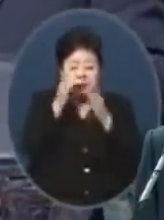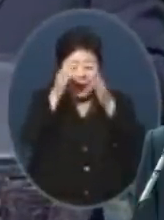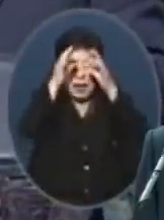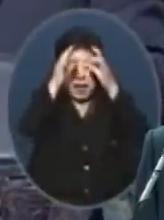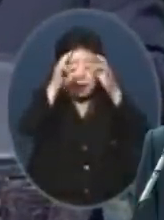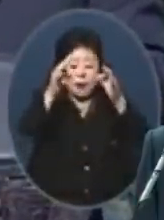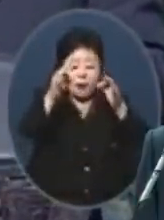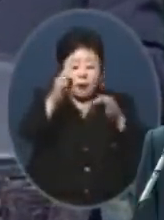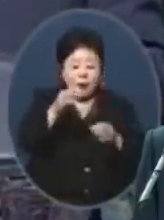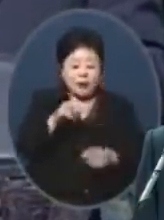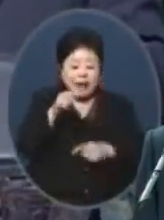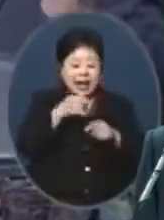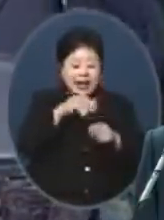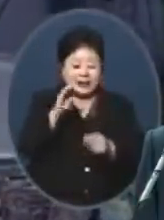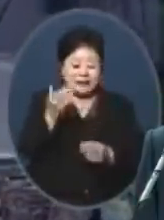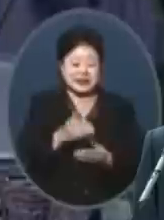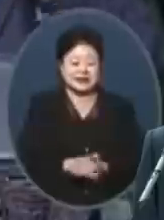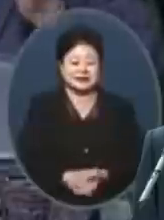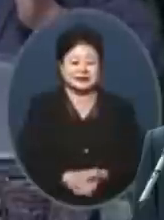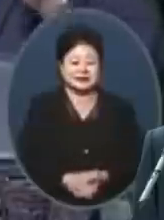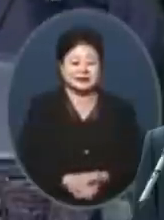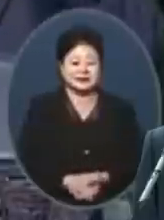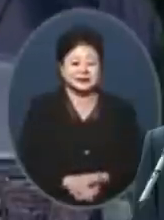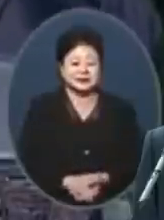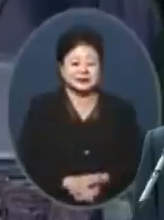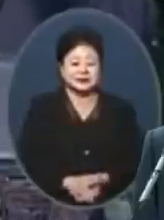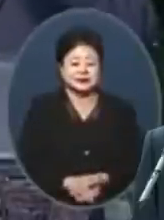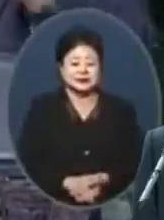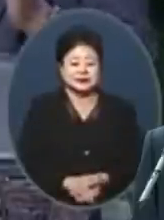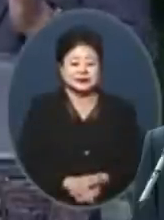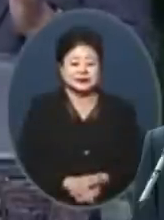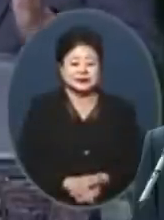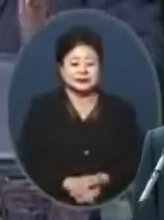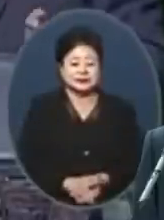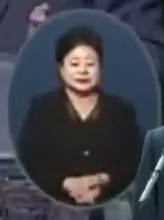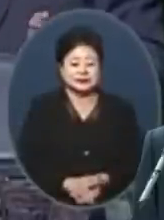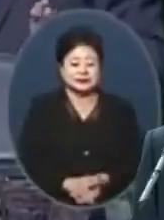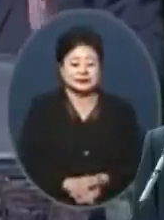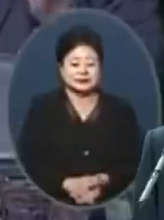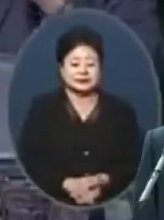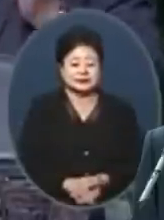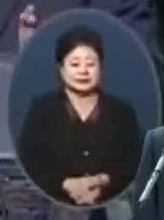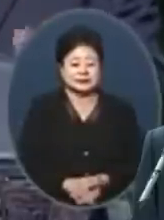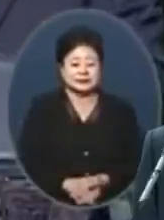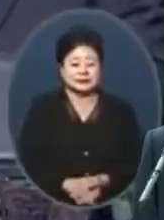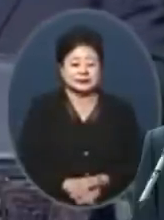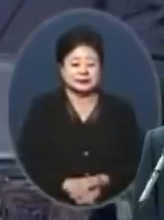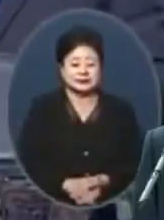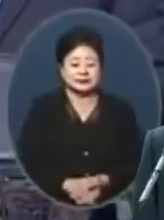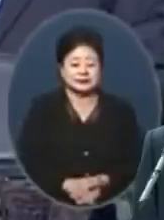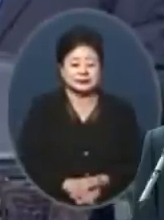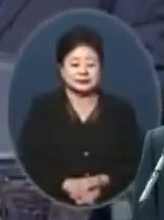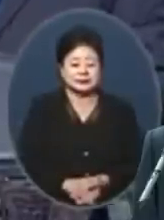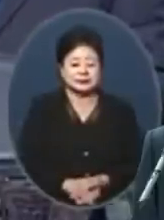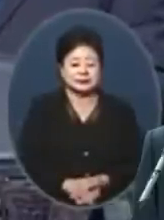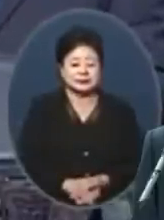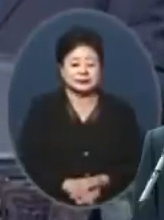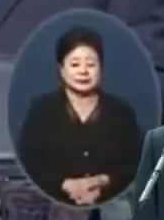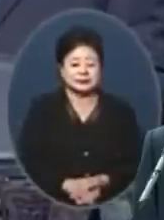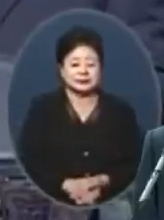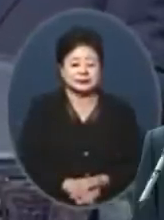바라보고 나가야 되는 것입니다. So we have to continue to look at the cross instead of the circumstances around